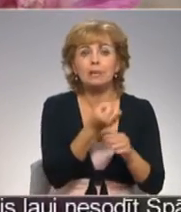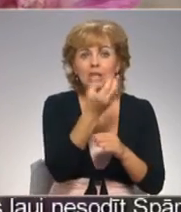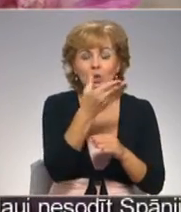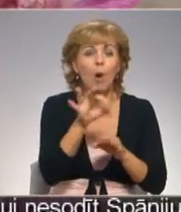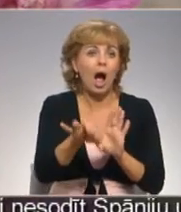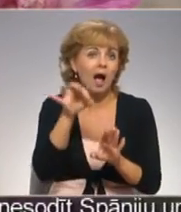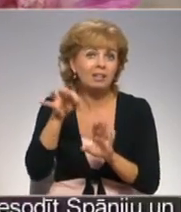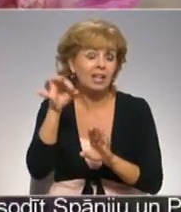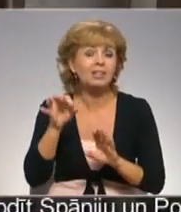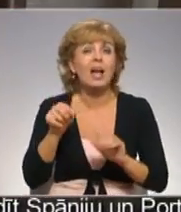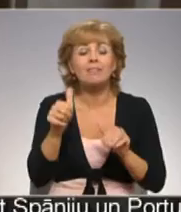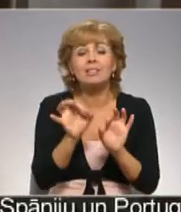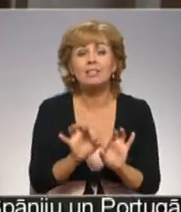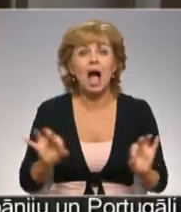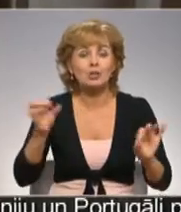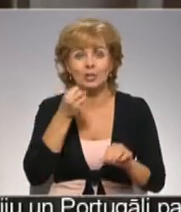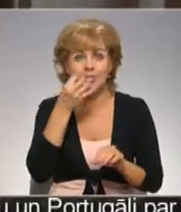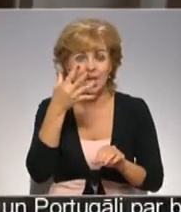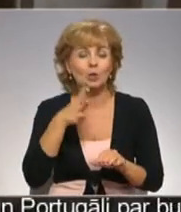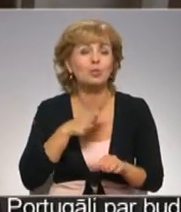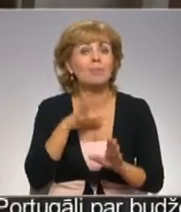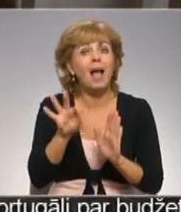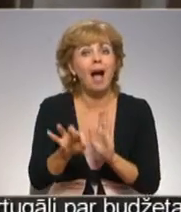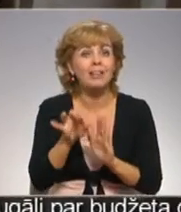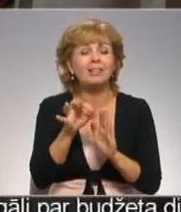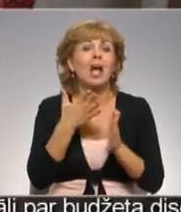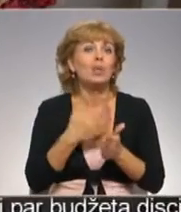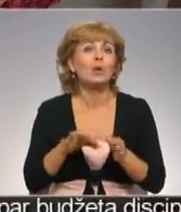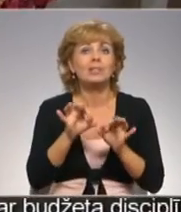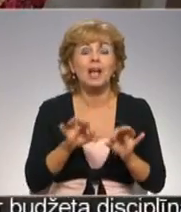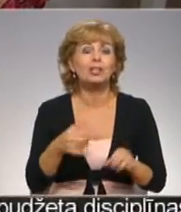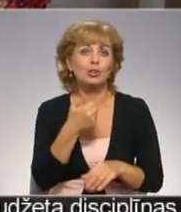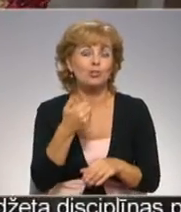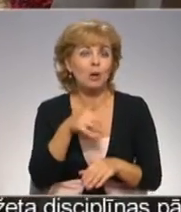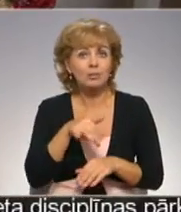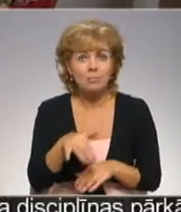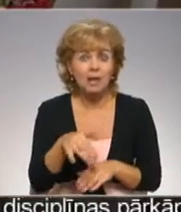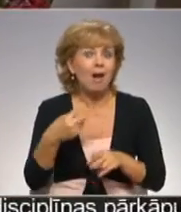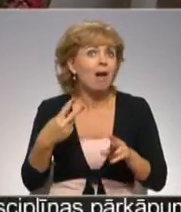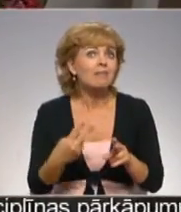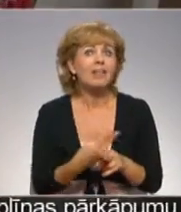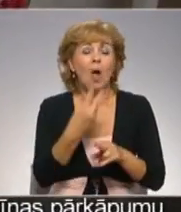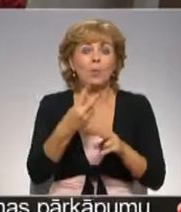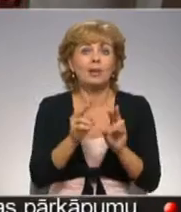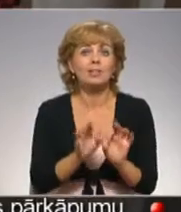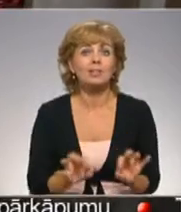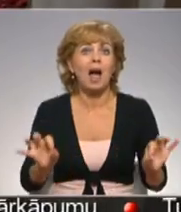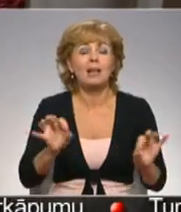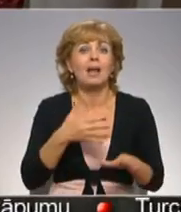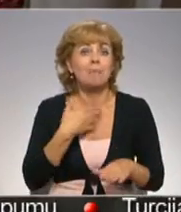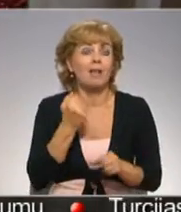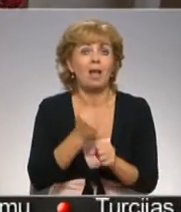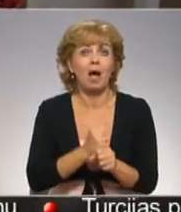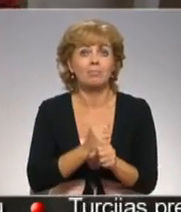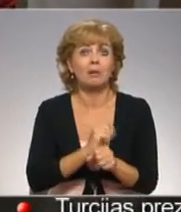vis skaistākos ziedus. Es atlasīju tā, man bija ļoti skaisti. Šogad es pieeju klāt, viņi divreiz skaistāk. Man nav darbspēka,